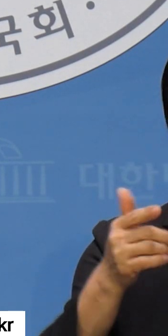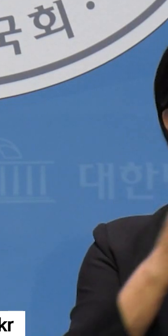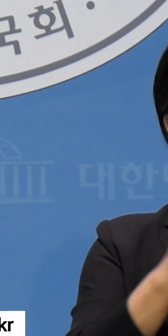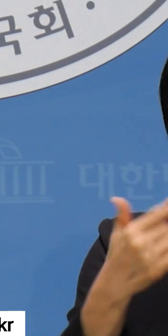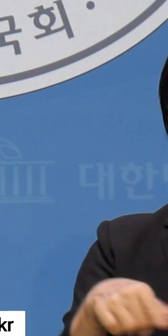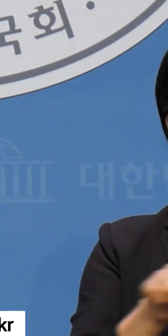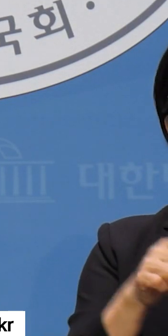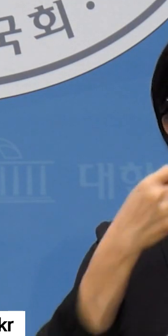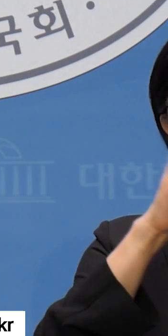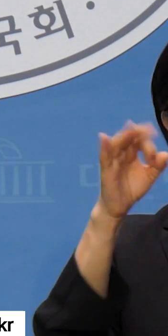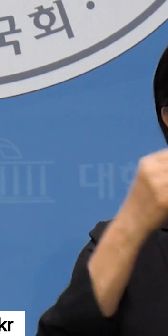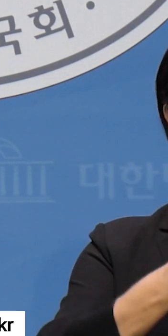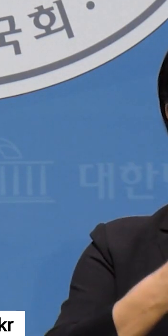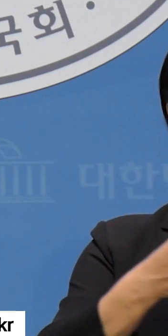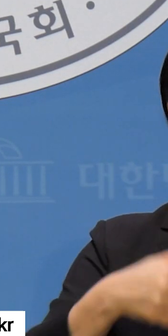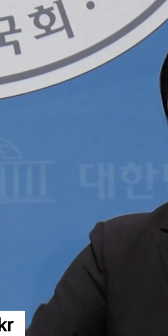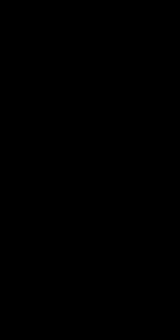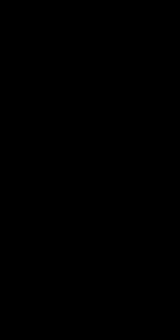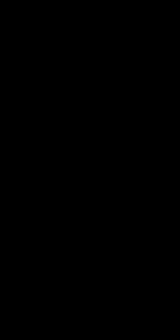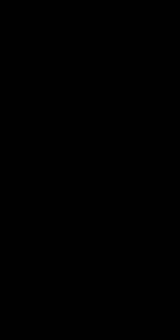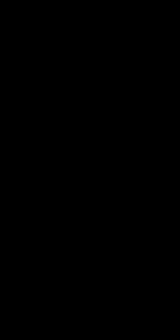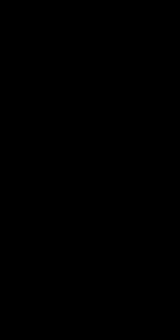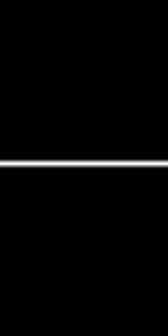예산이 되도록 해야 할 것입니다.